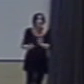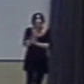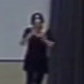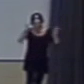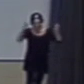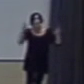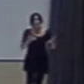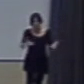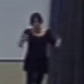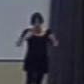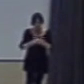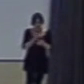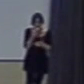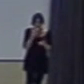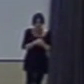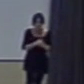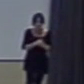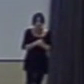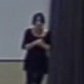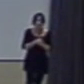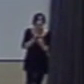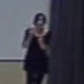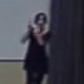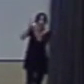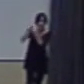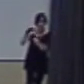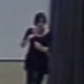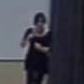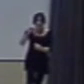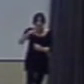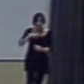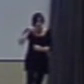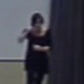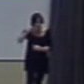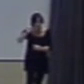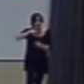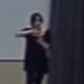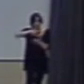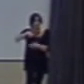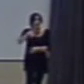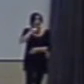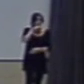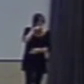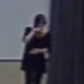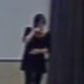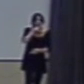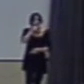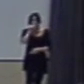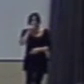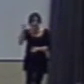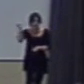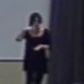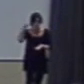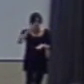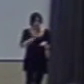bueno, aquí, això més o menys perquè no és anglès, diu, llegint els tuits siris en reacció a l'aixecament de l'estat d'emergència, diu que algun